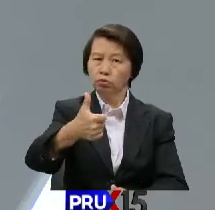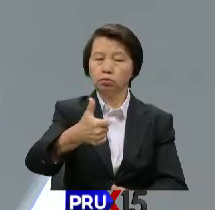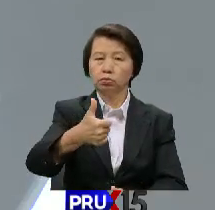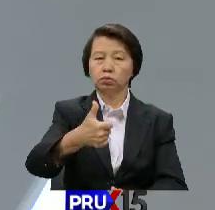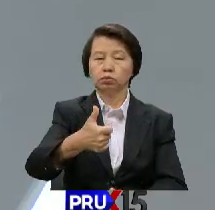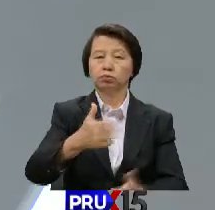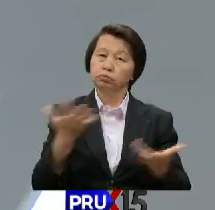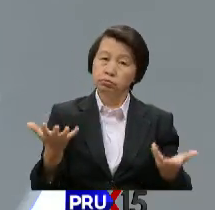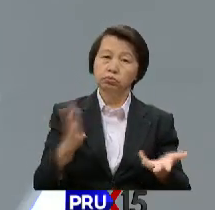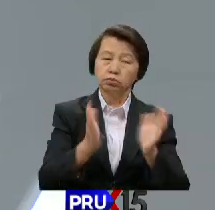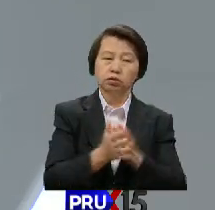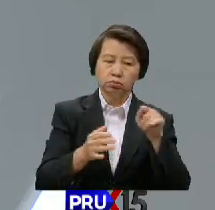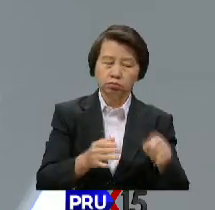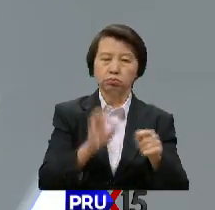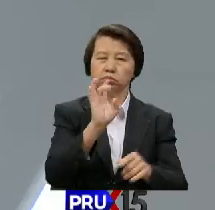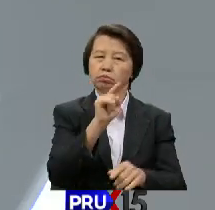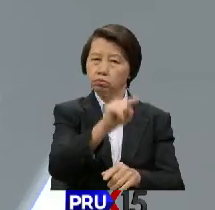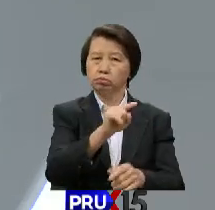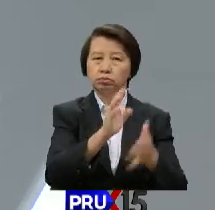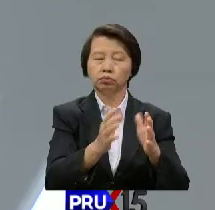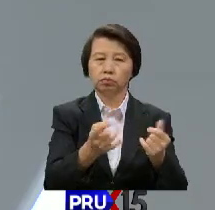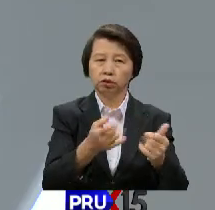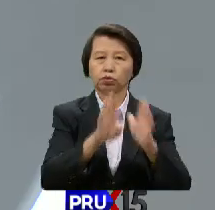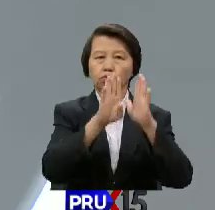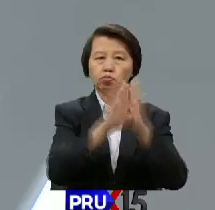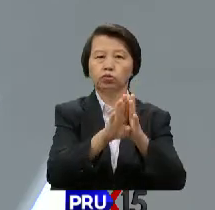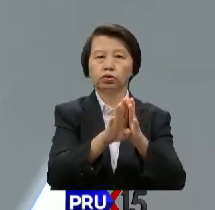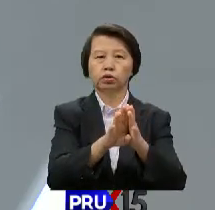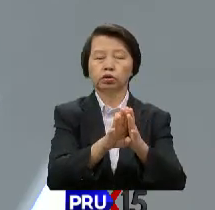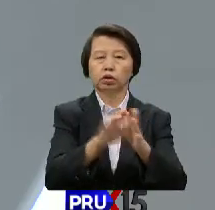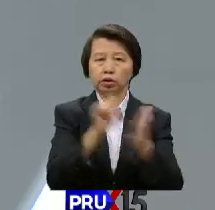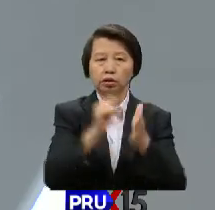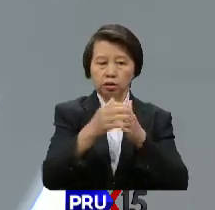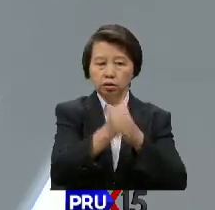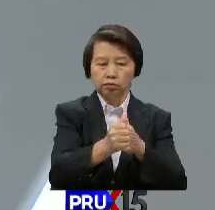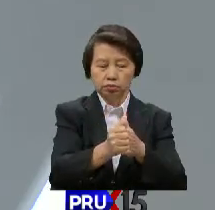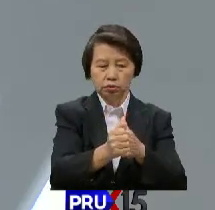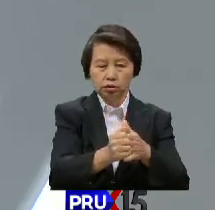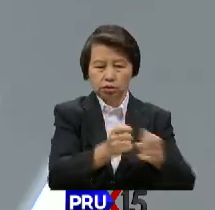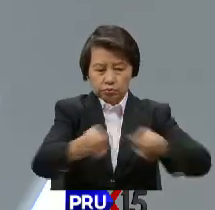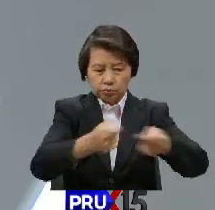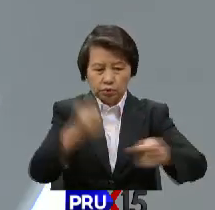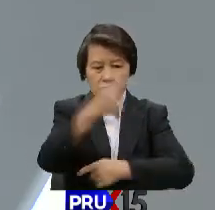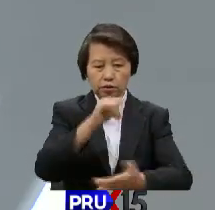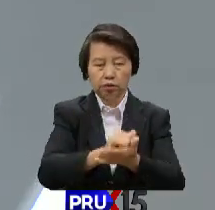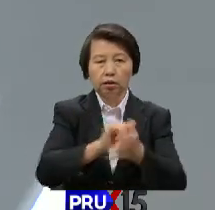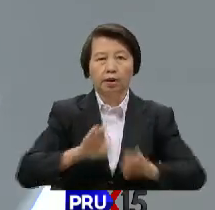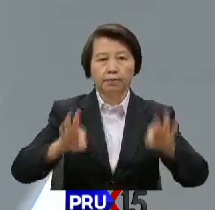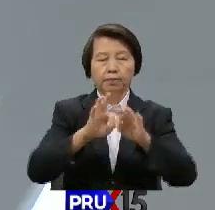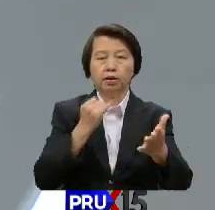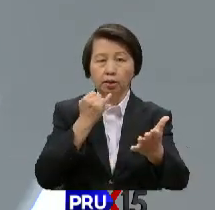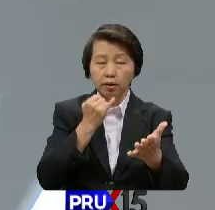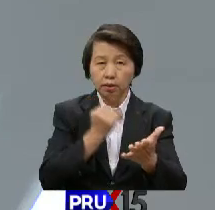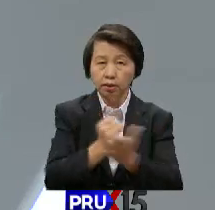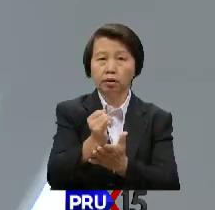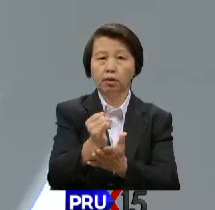supaya ia menjadi satu bukti bahwa kepemimpinan struktur pimpinan kita hari ini mementingkan integrity agar